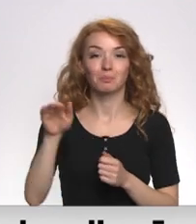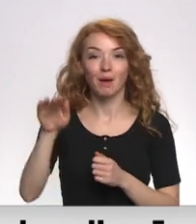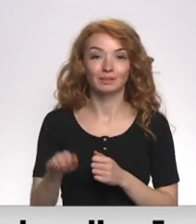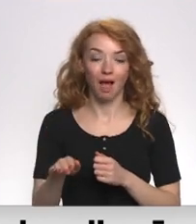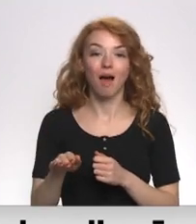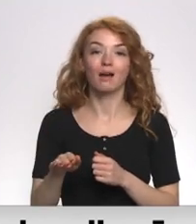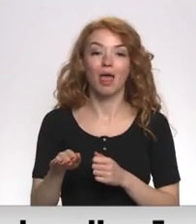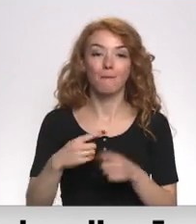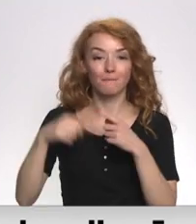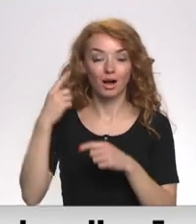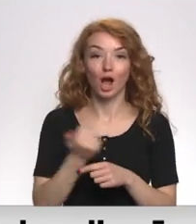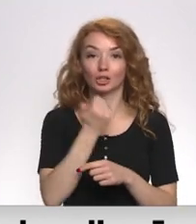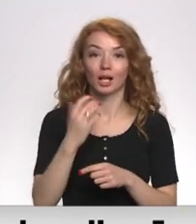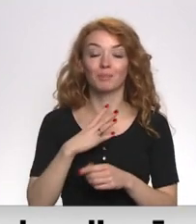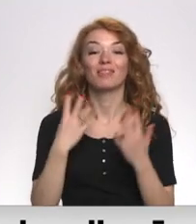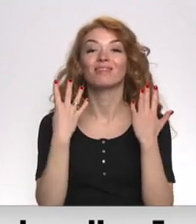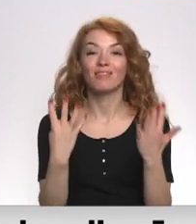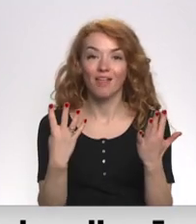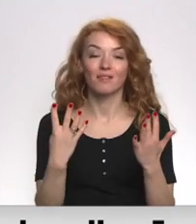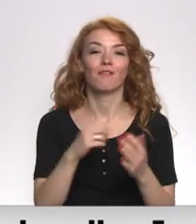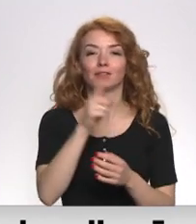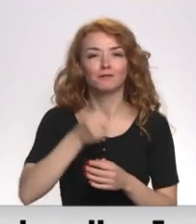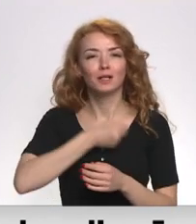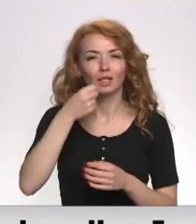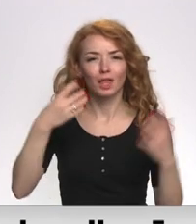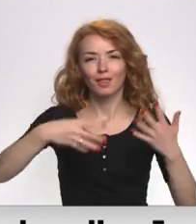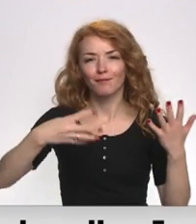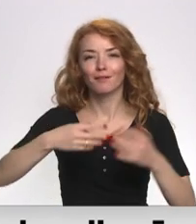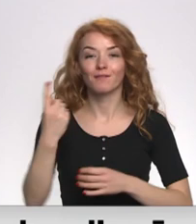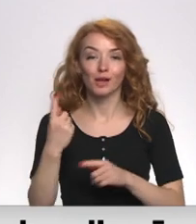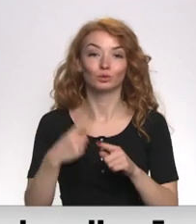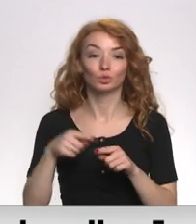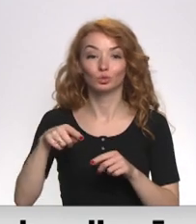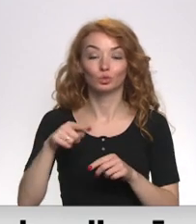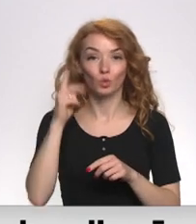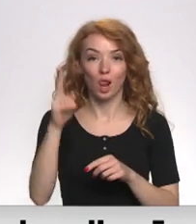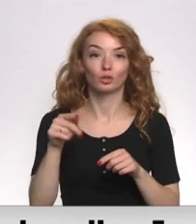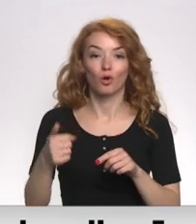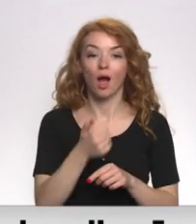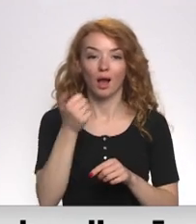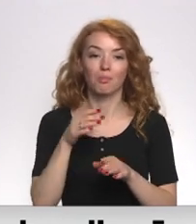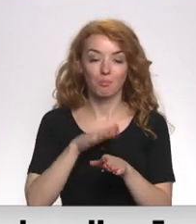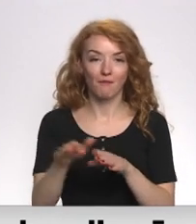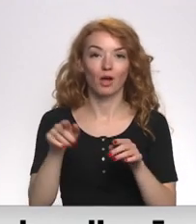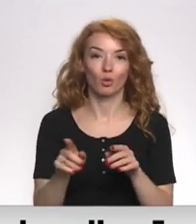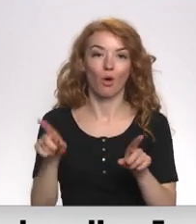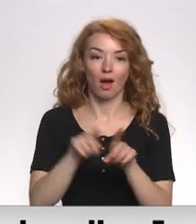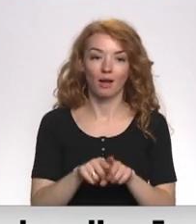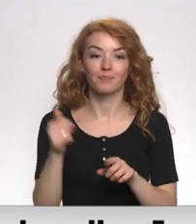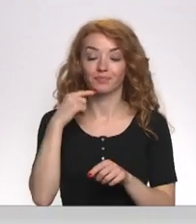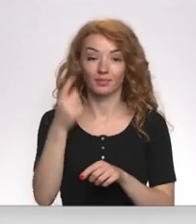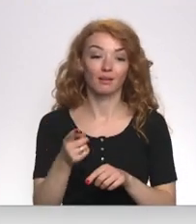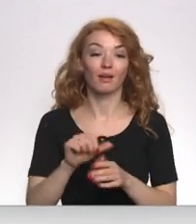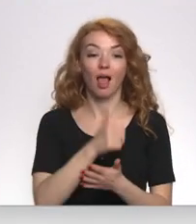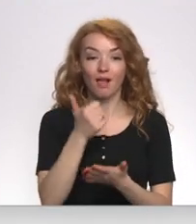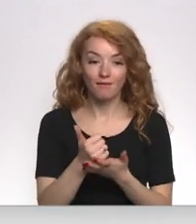rakstītājam pērn bija 9 gadi, vecākajam 91, un viņš solīja šogad to darīt atkal. Galvenais mērķis ir vienkārši kopt